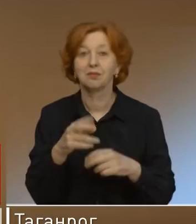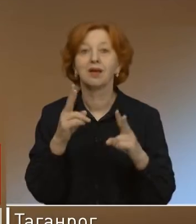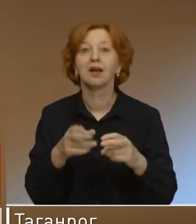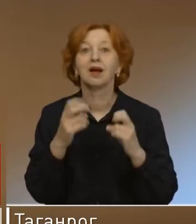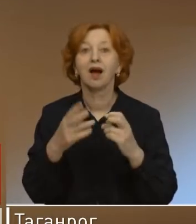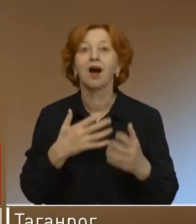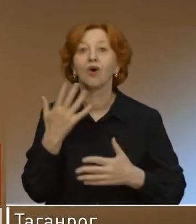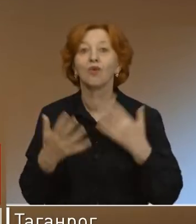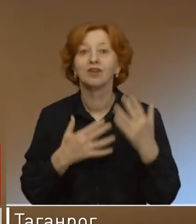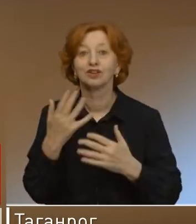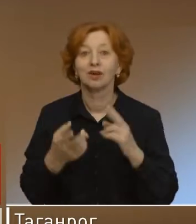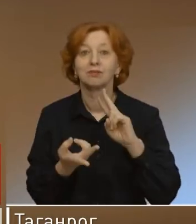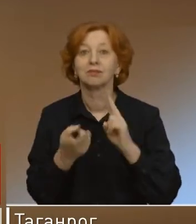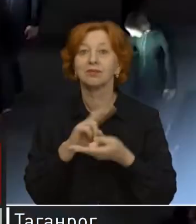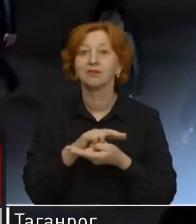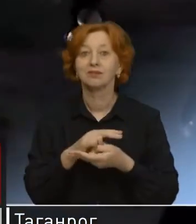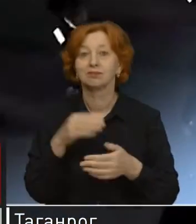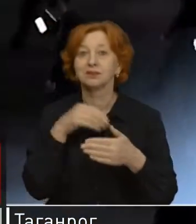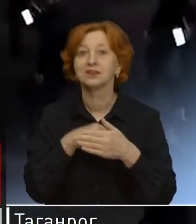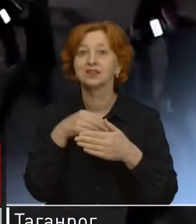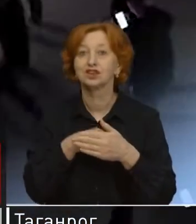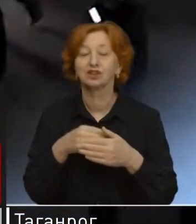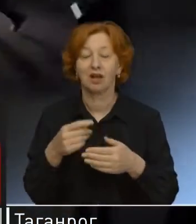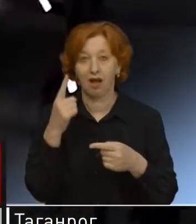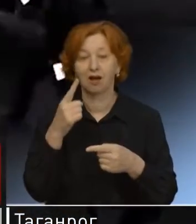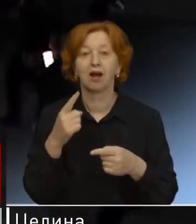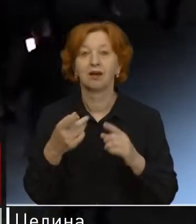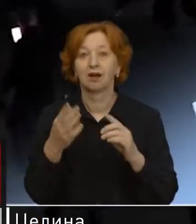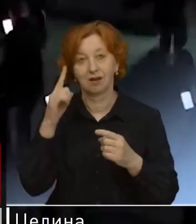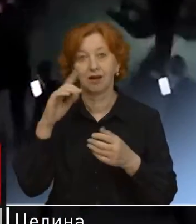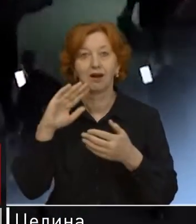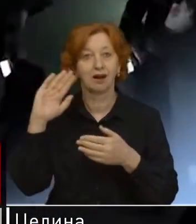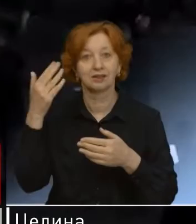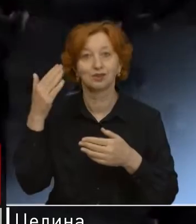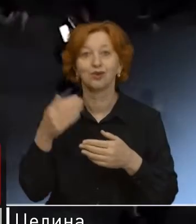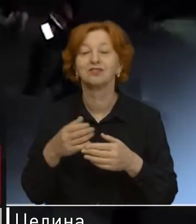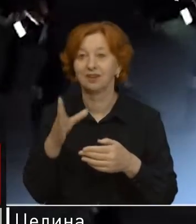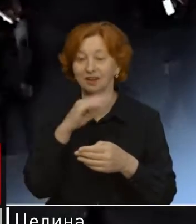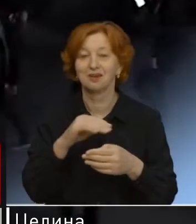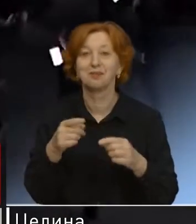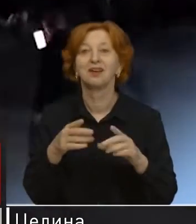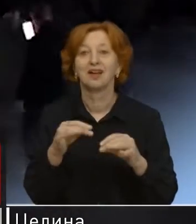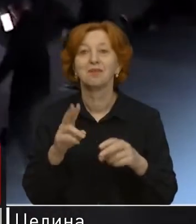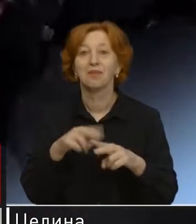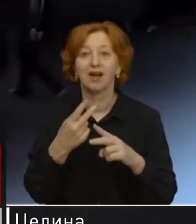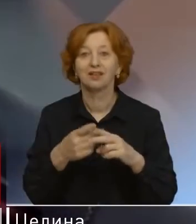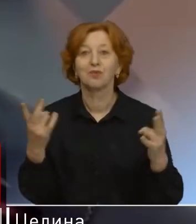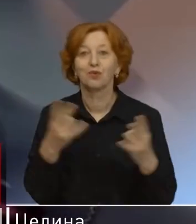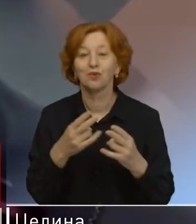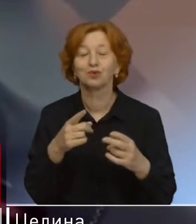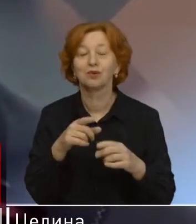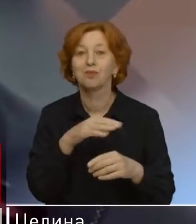простое увлечение перерастает в психическое расстройство, говорят специалисты. По их словам, интернет-зависимость можно опознать по нескольким